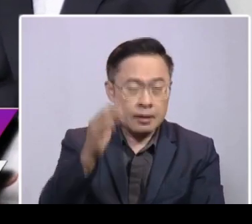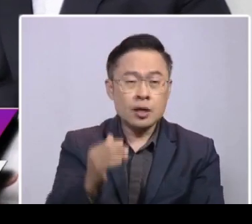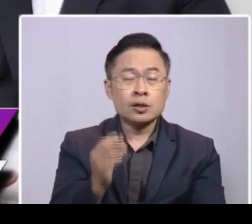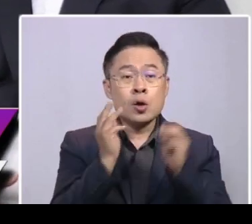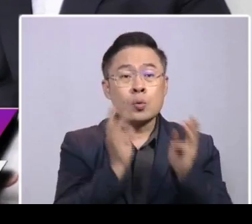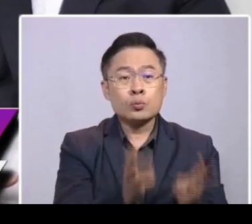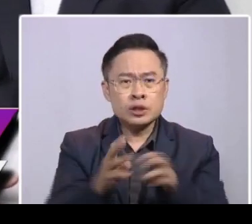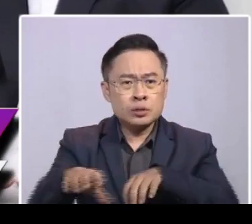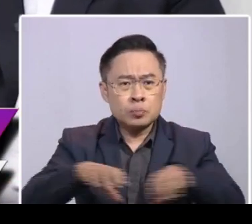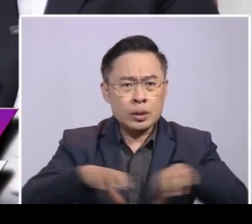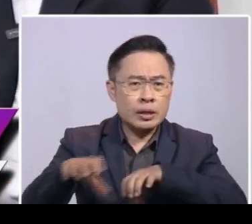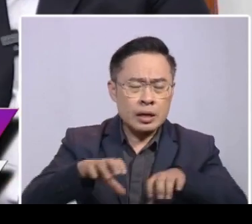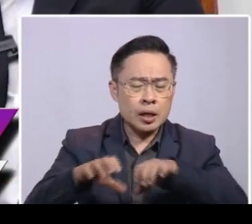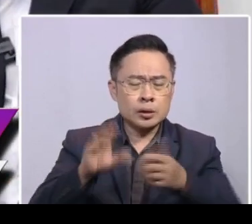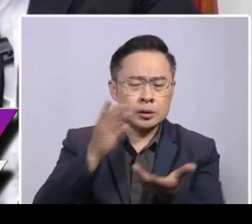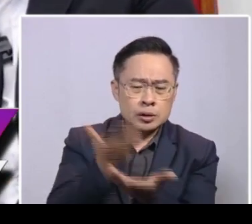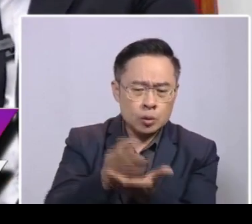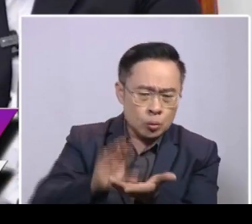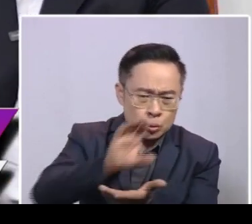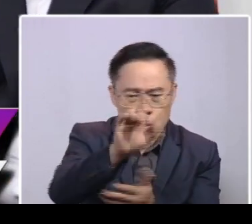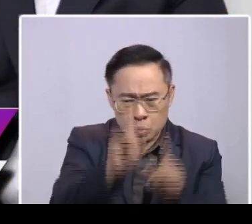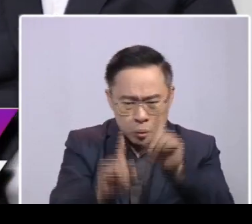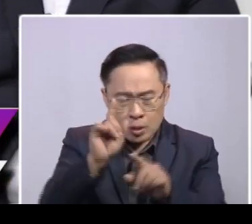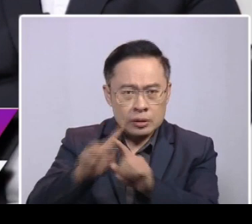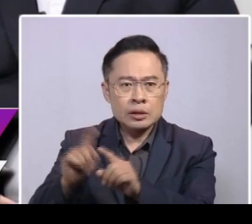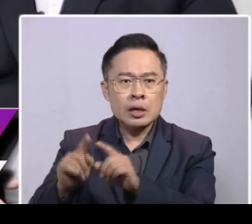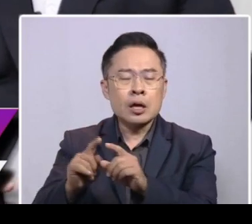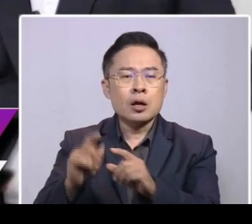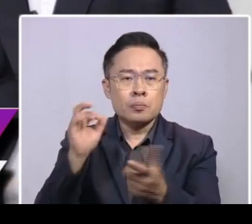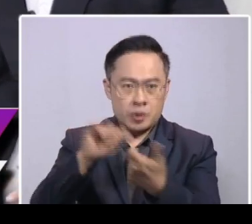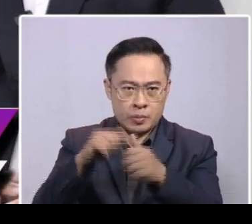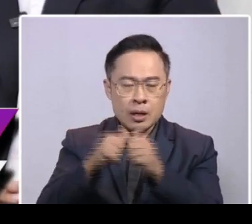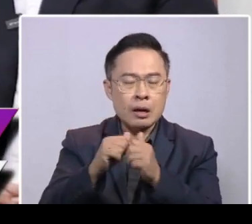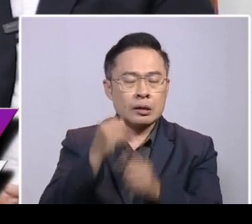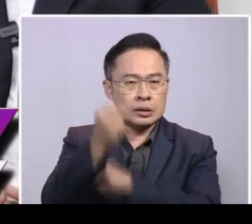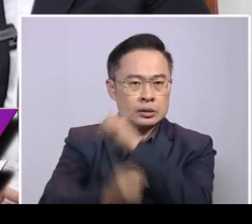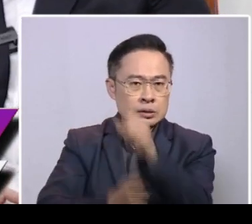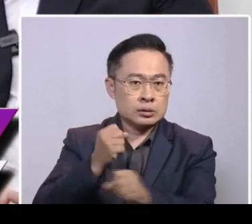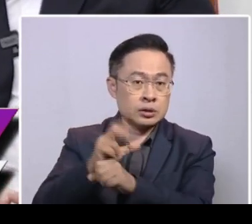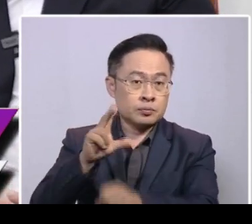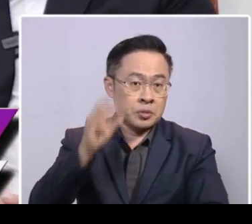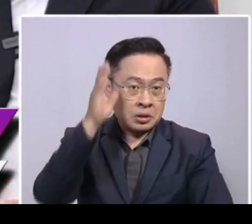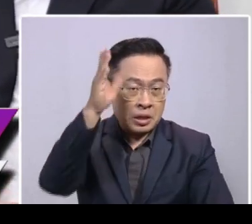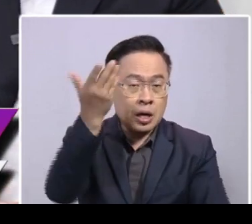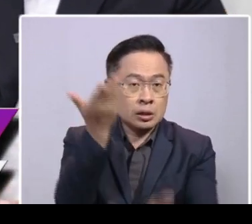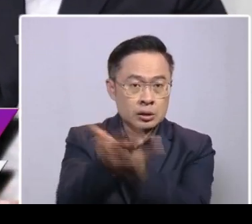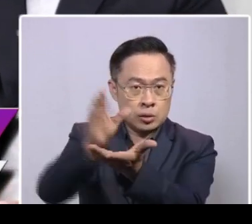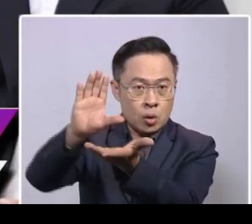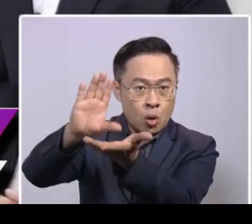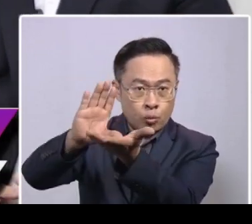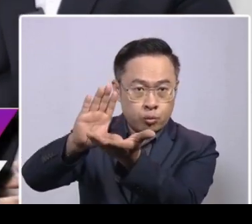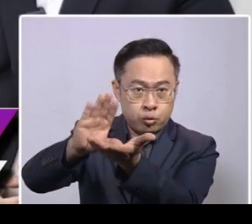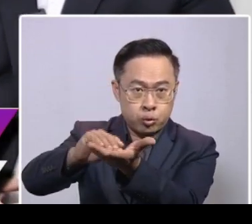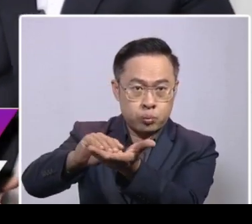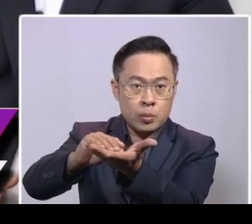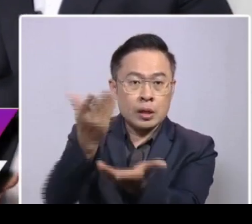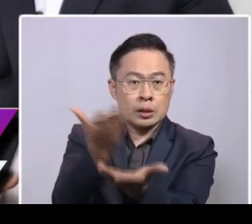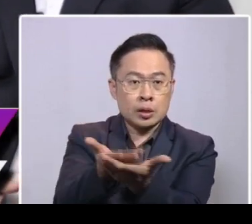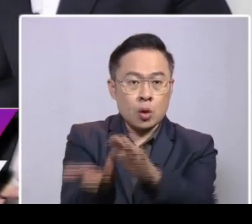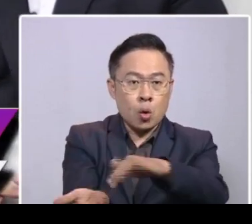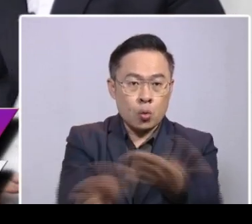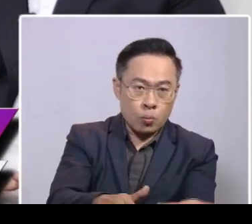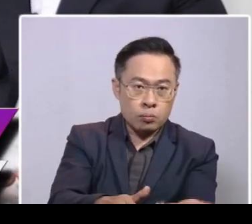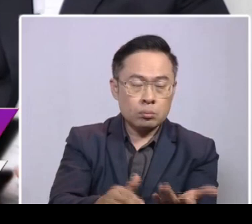ากยังคงบริหาในลัษณะแบบนี้ทางด้านของโครศกประกันสังคมก็ยืนจนวา กองทุนมีสถีรภาพ